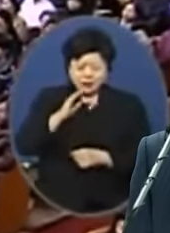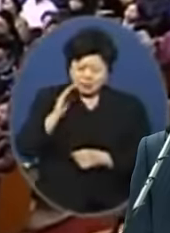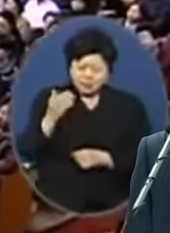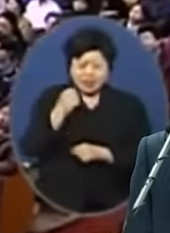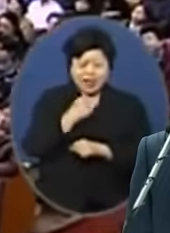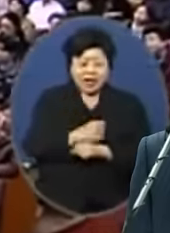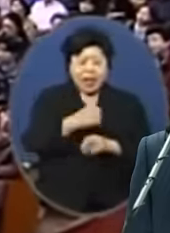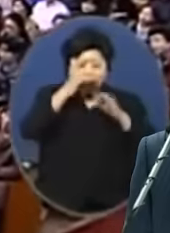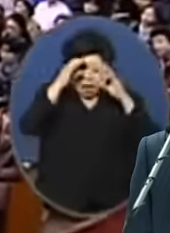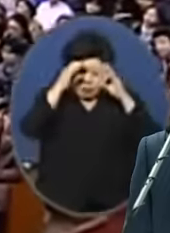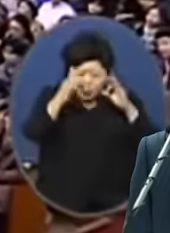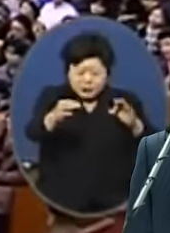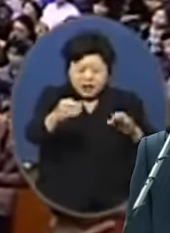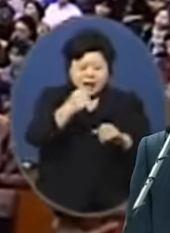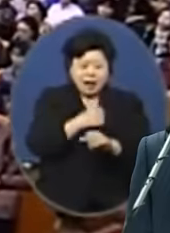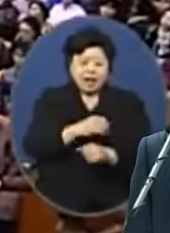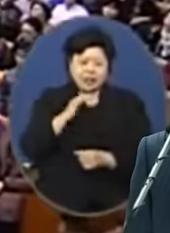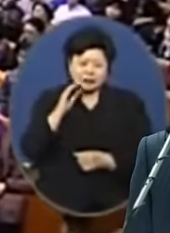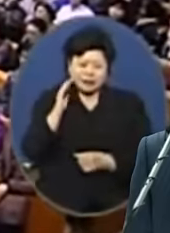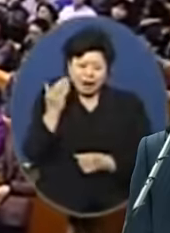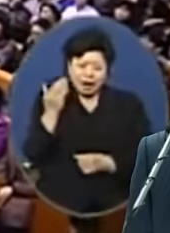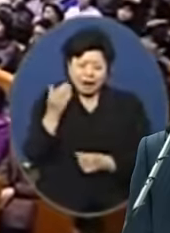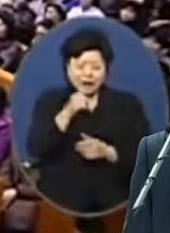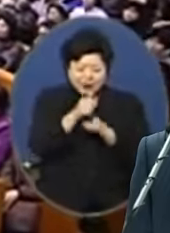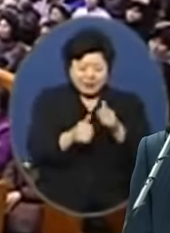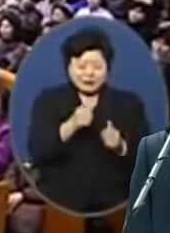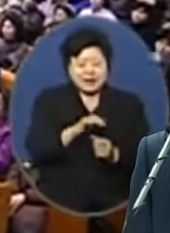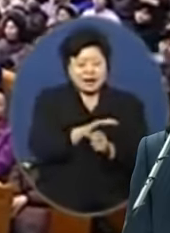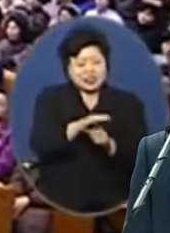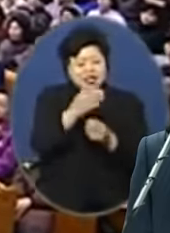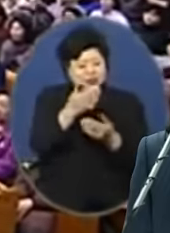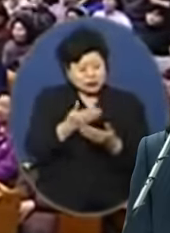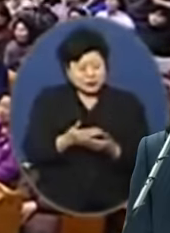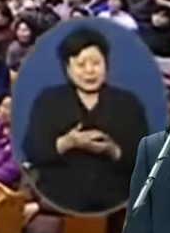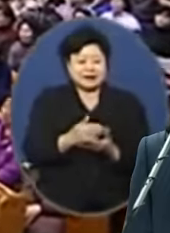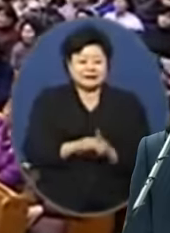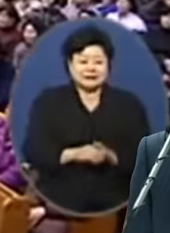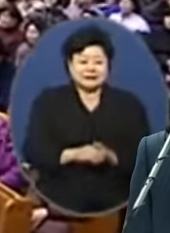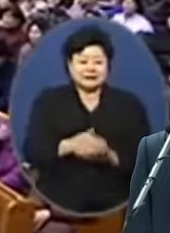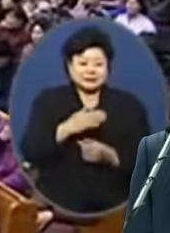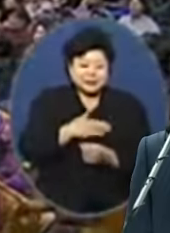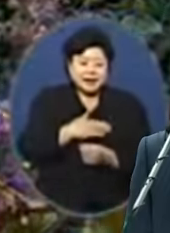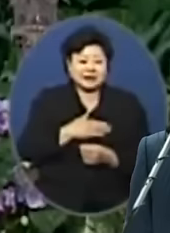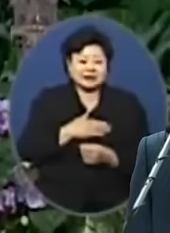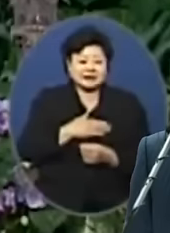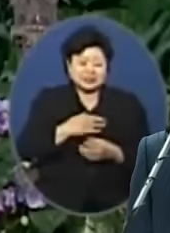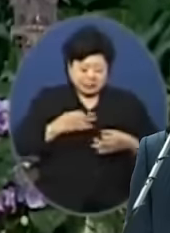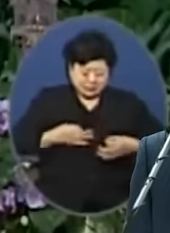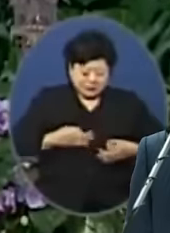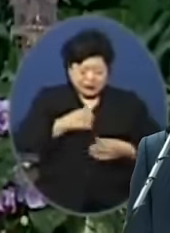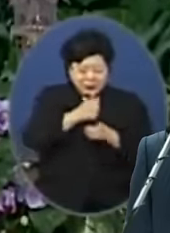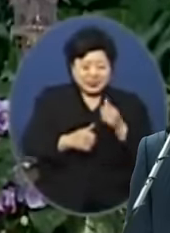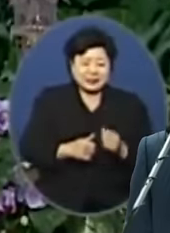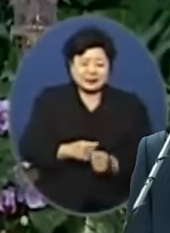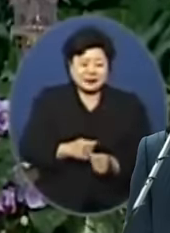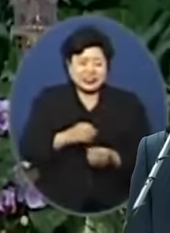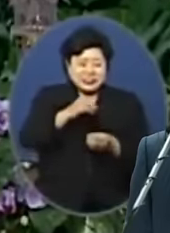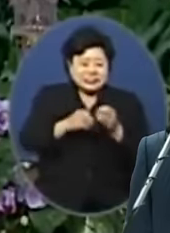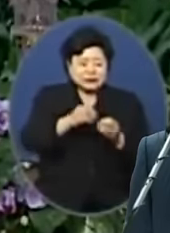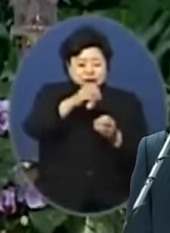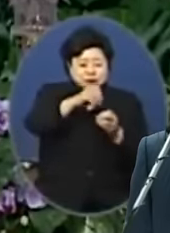된다, 나는 할 것이다, 하나님이 나를 사랑하십니다, 나는 이래봐도 하나님의